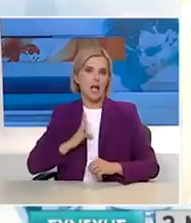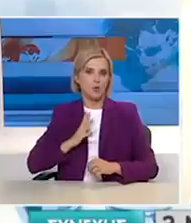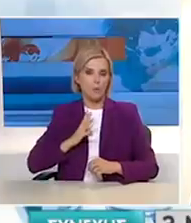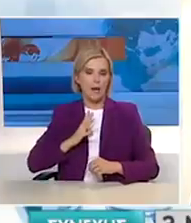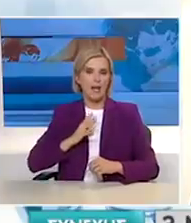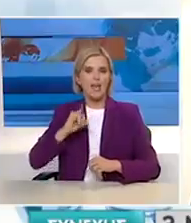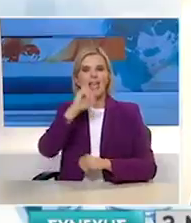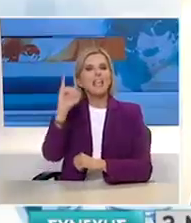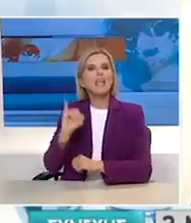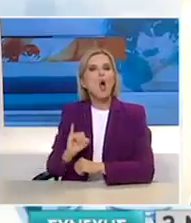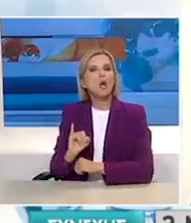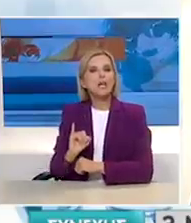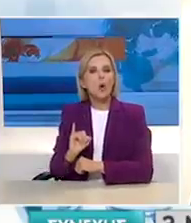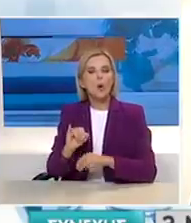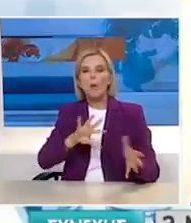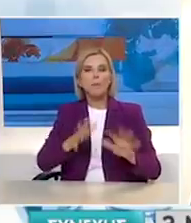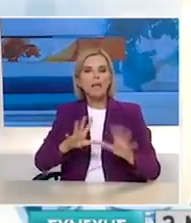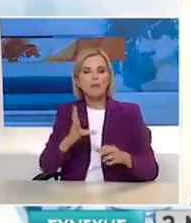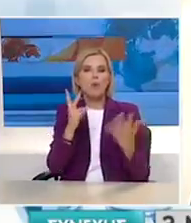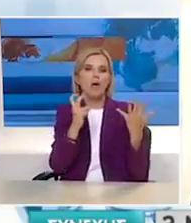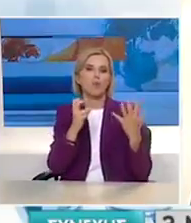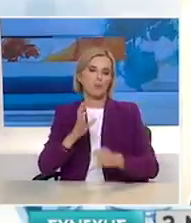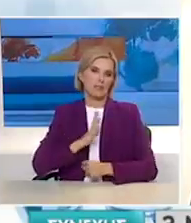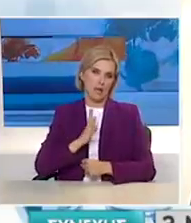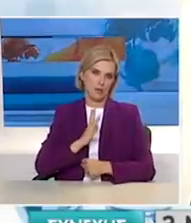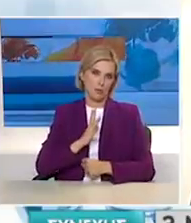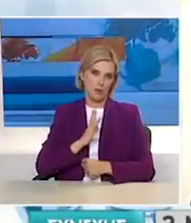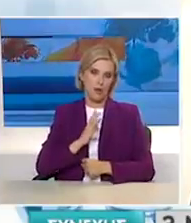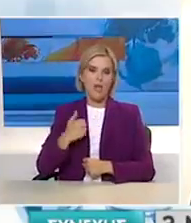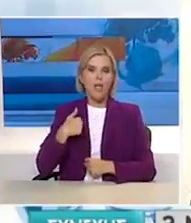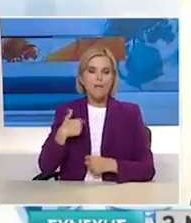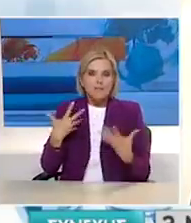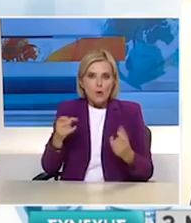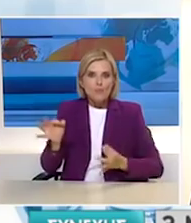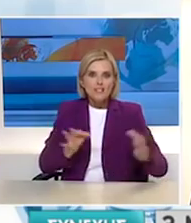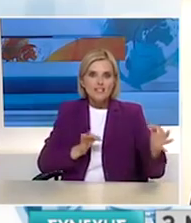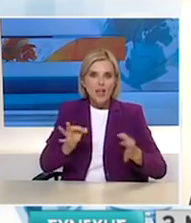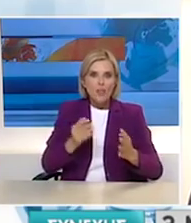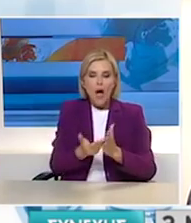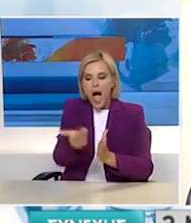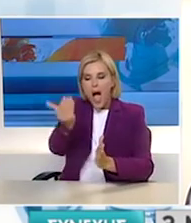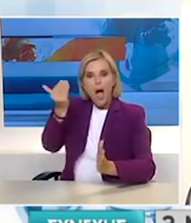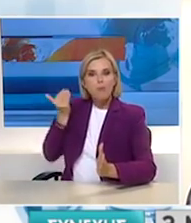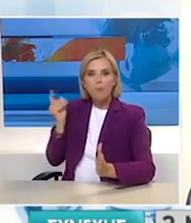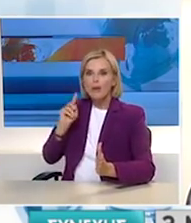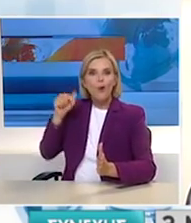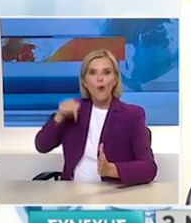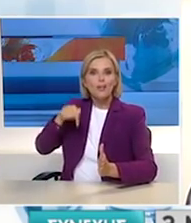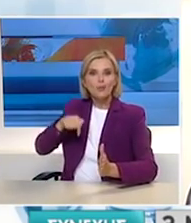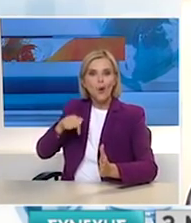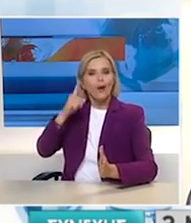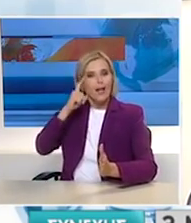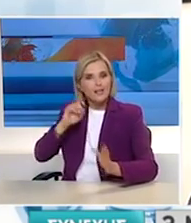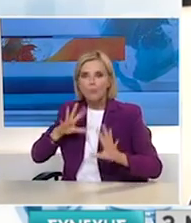δεν με απατάει η μνήμη μου, με περισσότερα από 70 άτομα. Επομένως, είναι ένα σχέδιο που δεν ξεκινάει τώρα. Συνεχίζεται